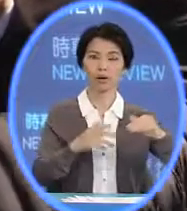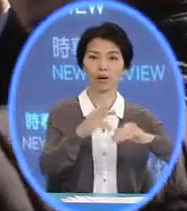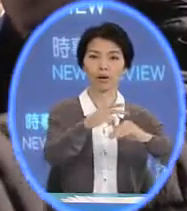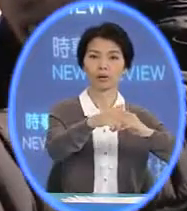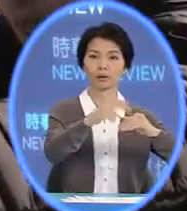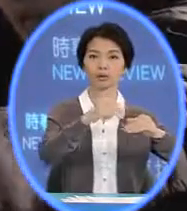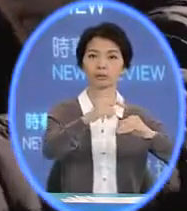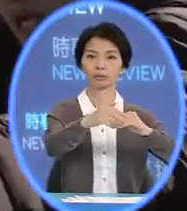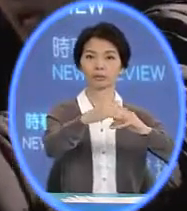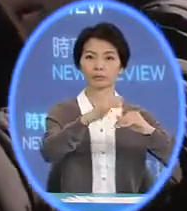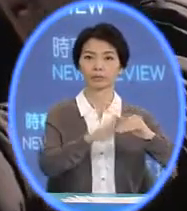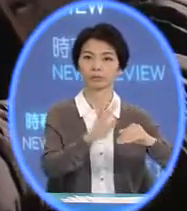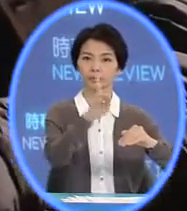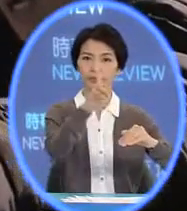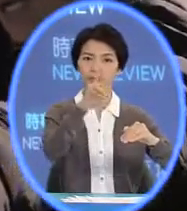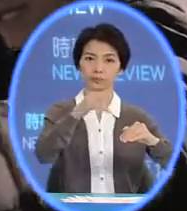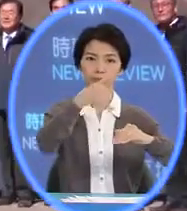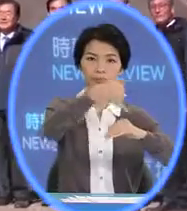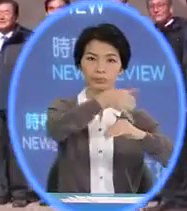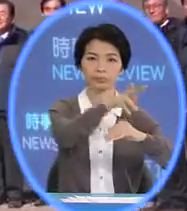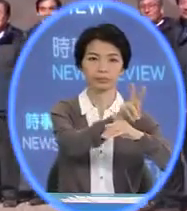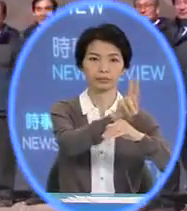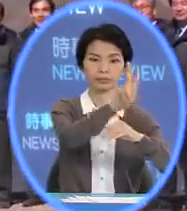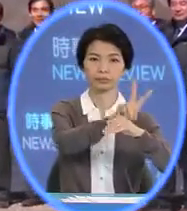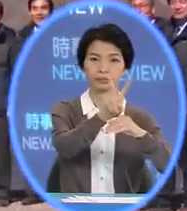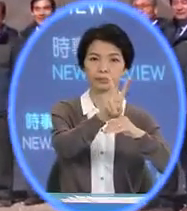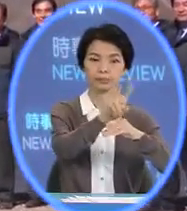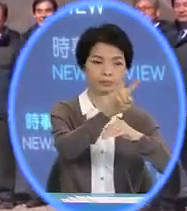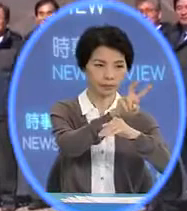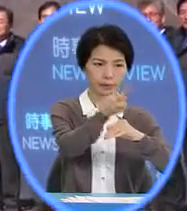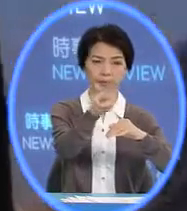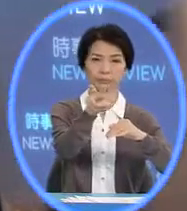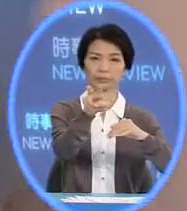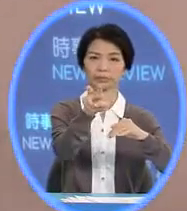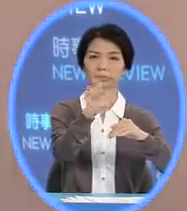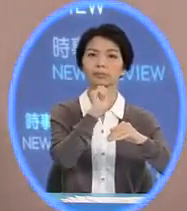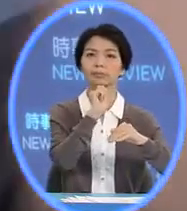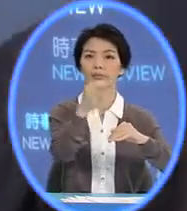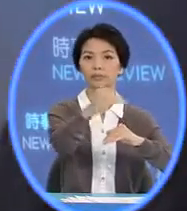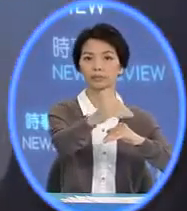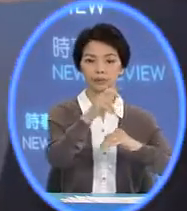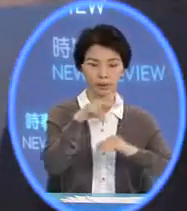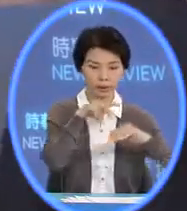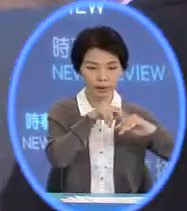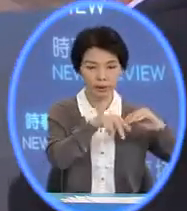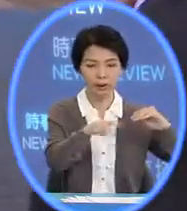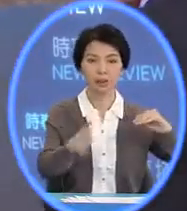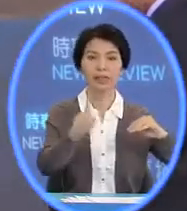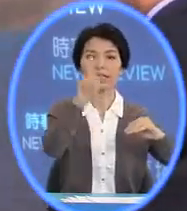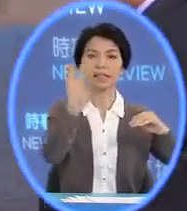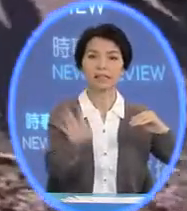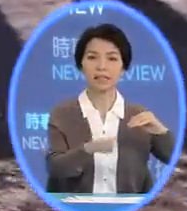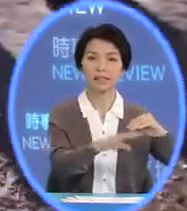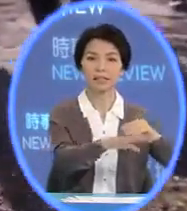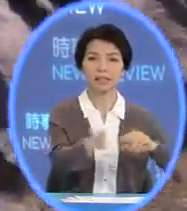山，兩個人除了站在主峰將軍峰一覽眾山之外，亦都有機會走近下面的天池，感受睡